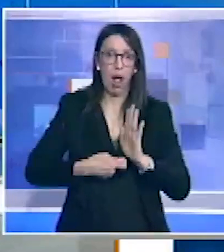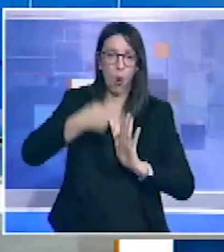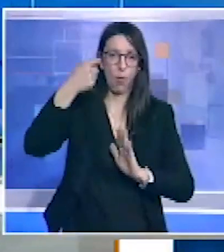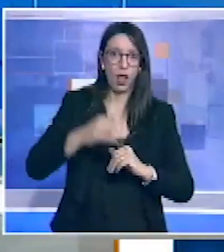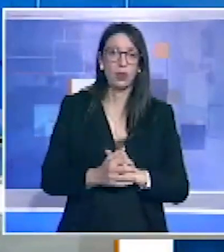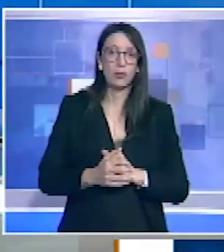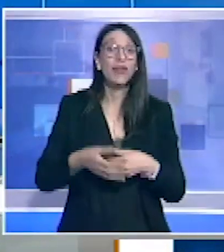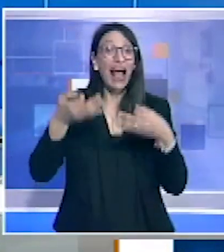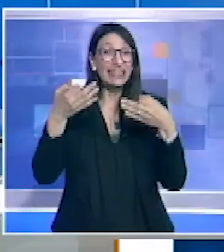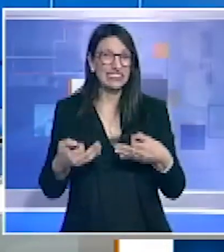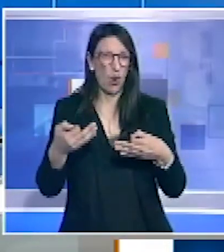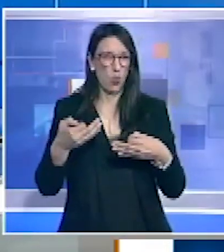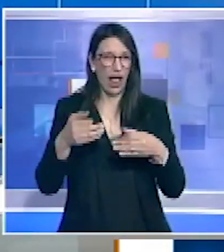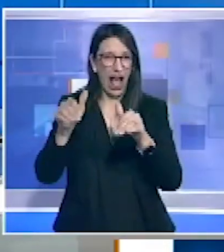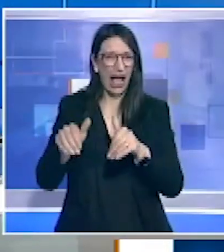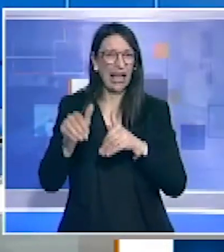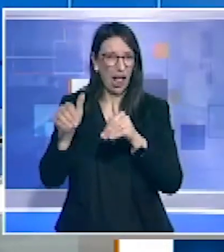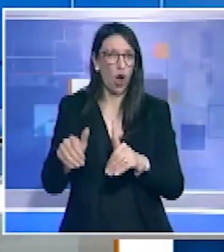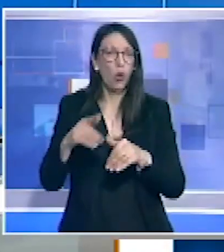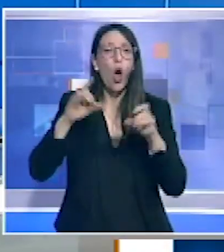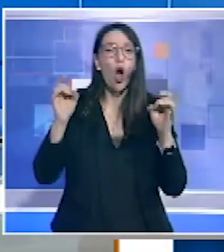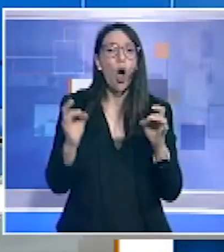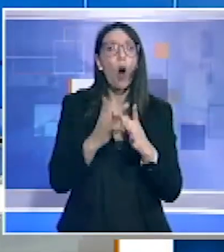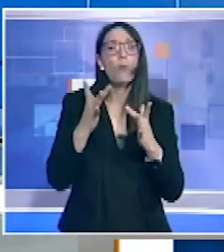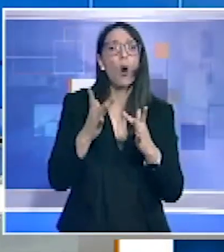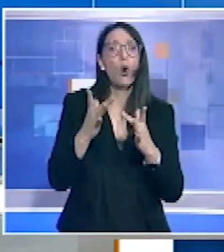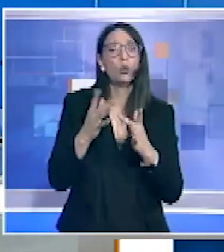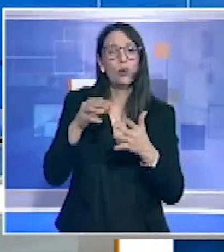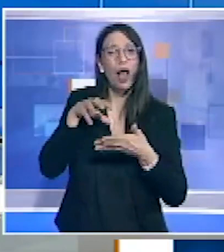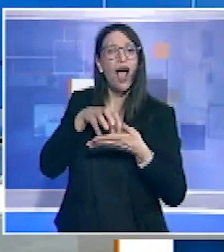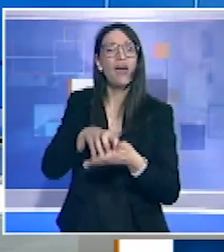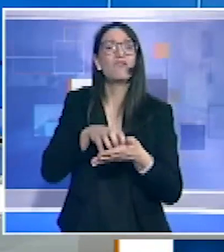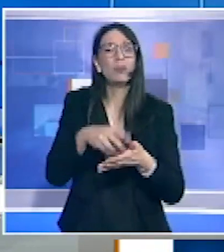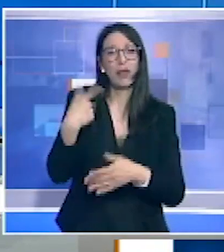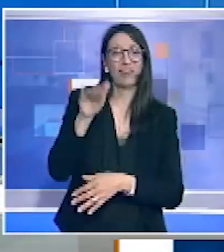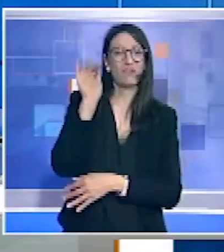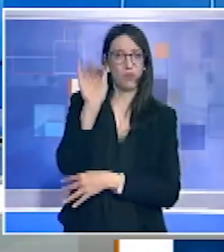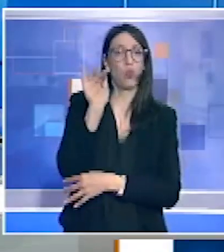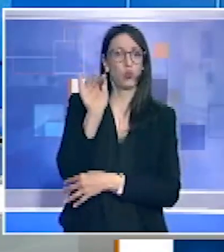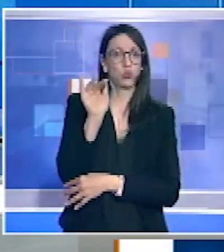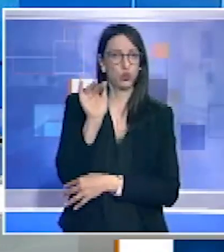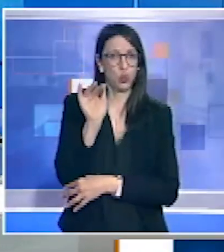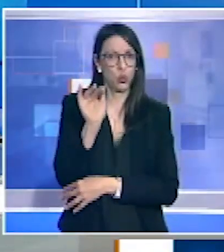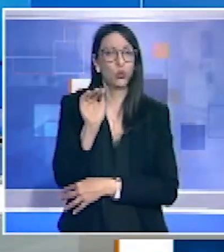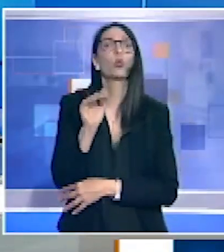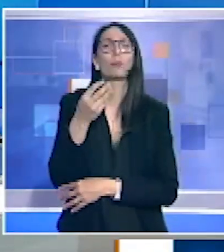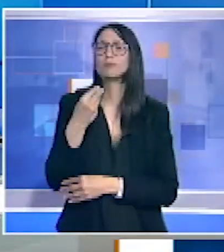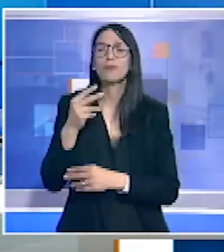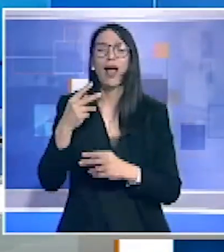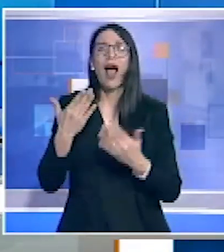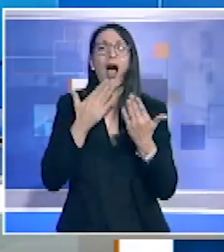la sicurezza in agricoltura come opportunità e investimento sul futuro se n'è parlato ad agriworld